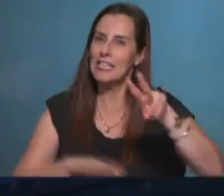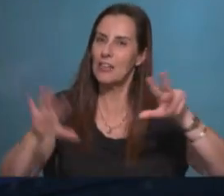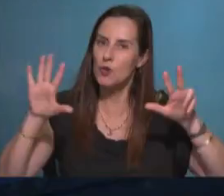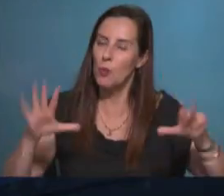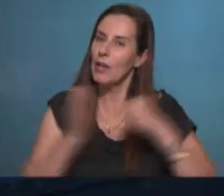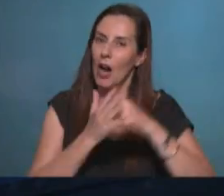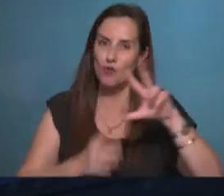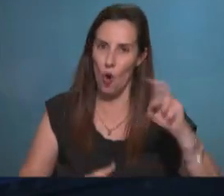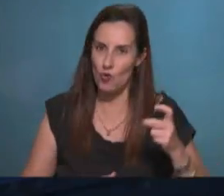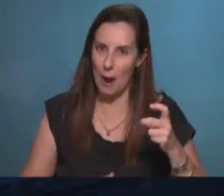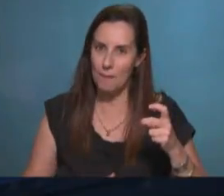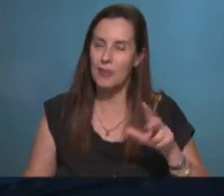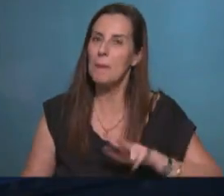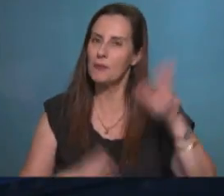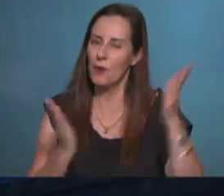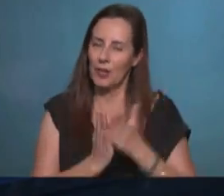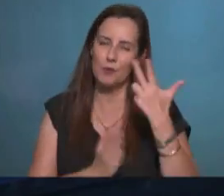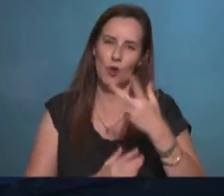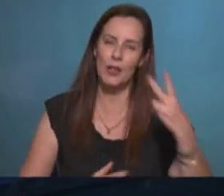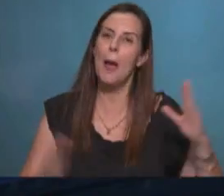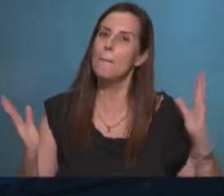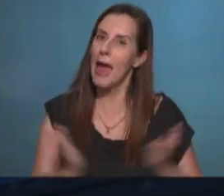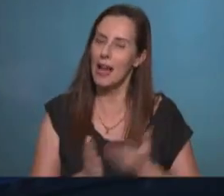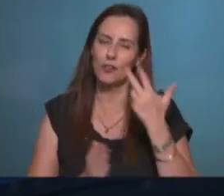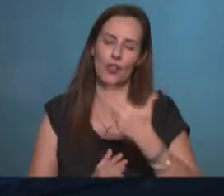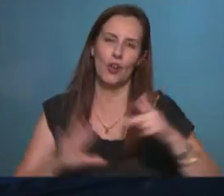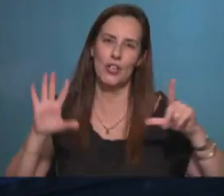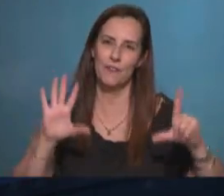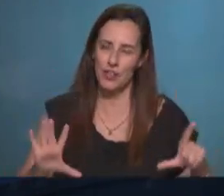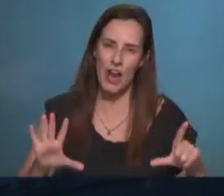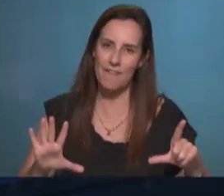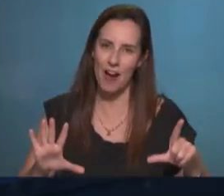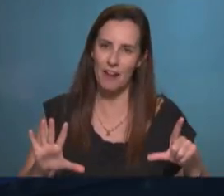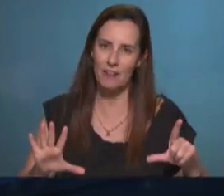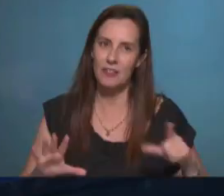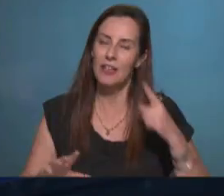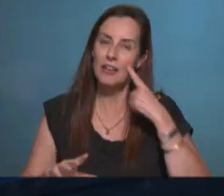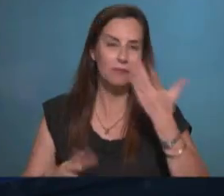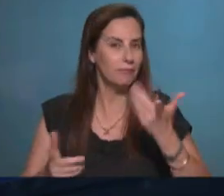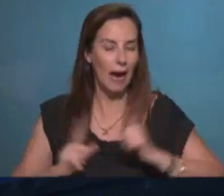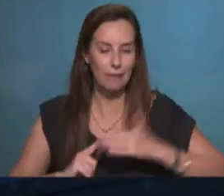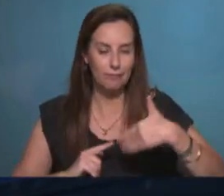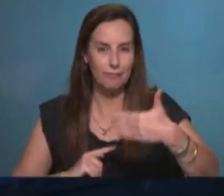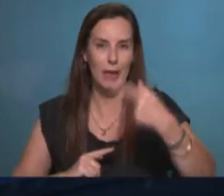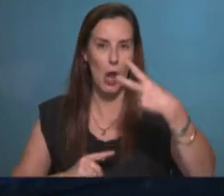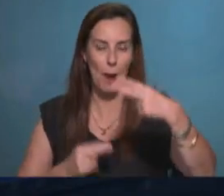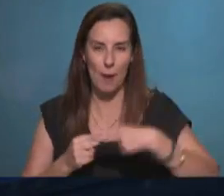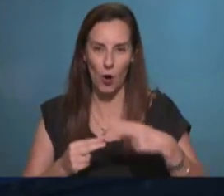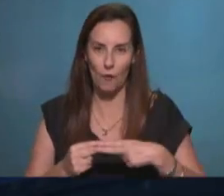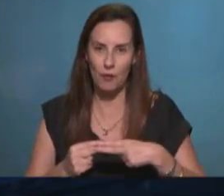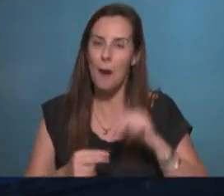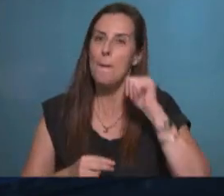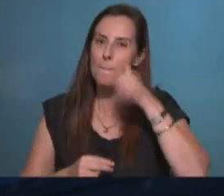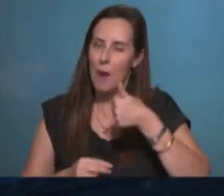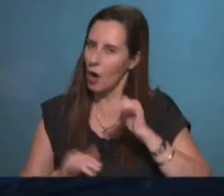30 מעלות, בצפון הנגב 32, באילת 37 מעלות, והנה כבר התשקיף שלנו לחמשת הימים הקרובים, אז מחר מאוד